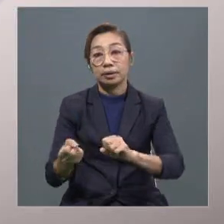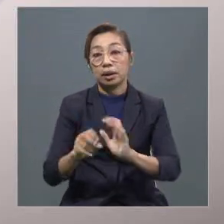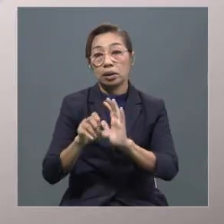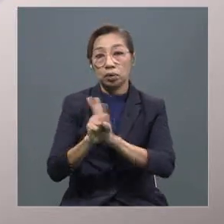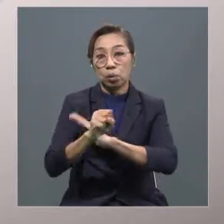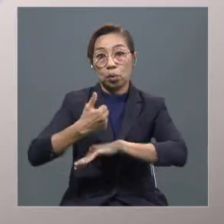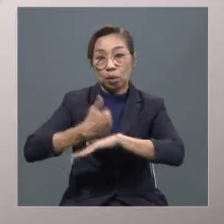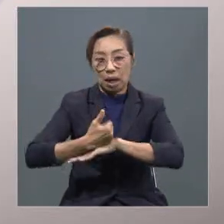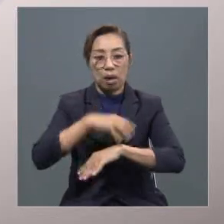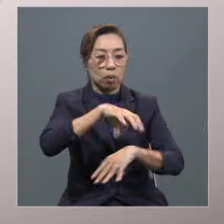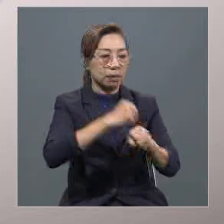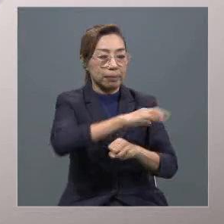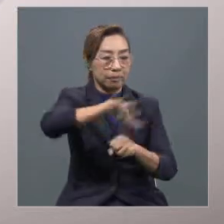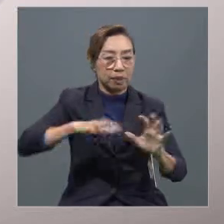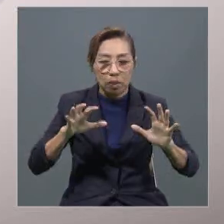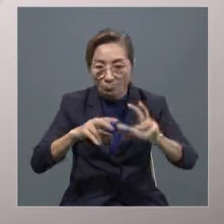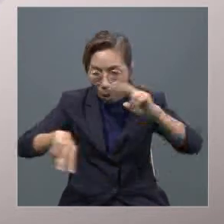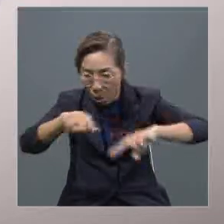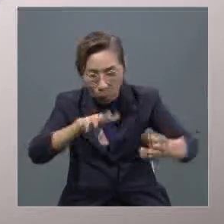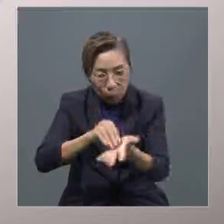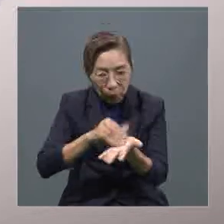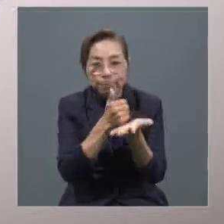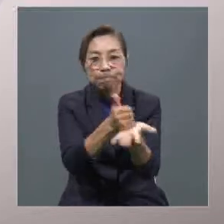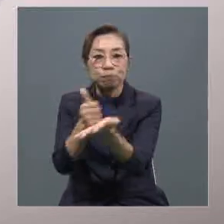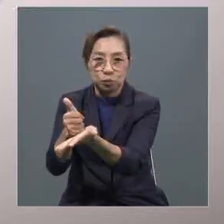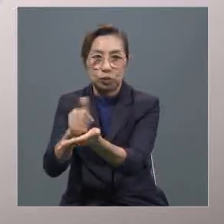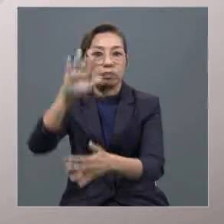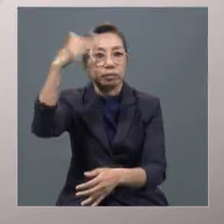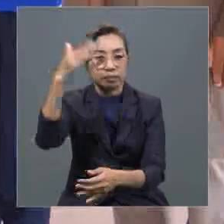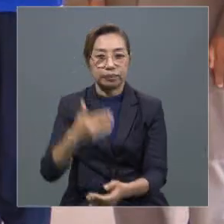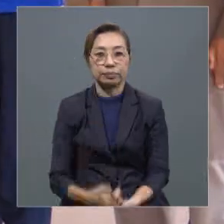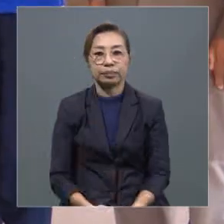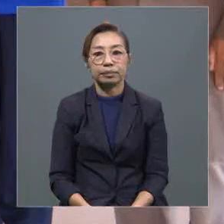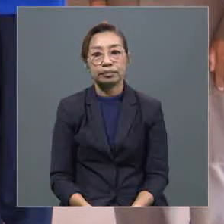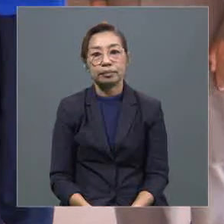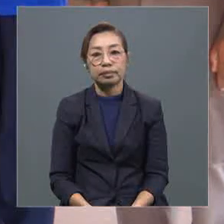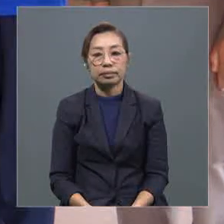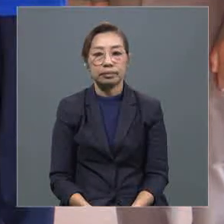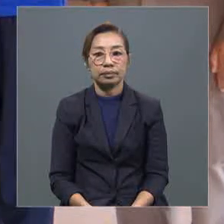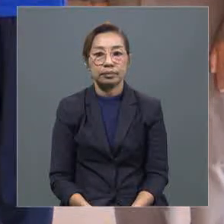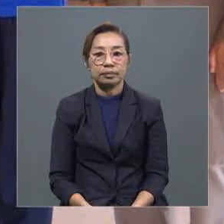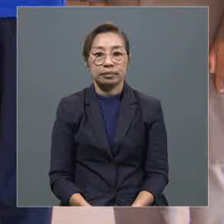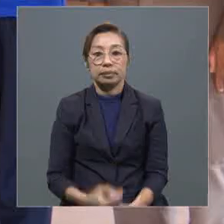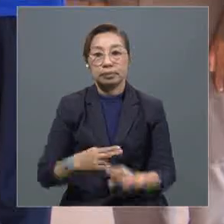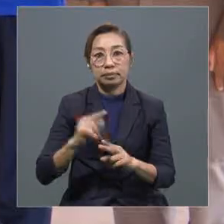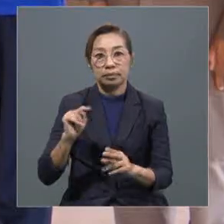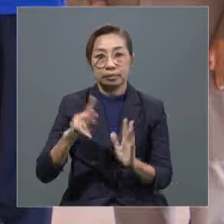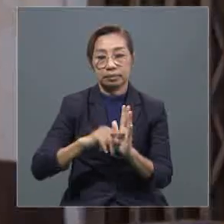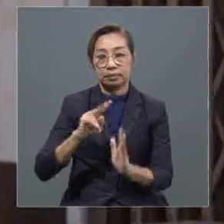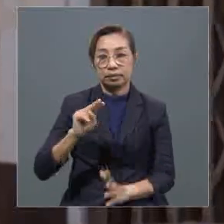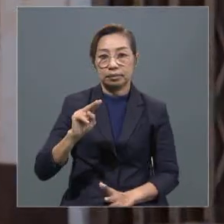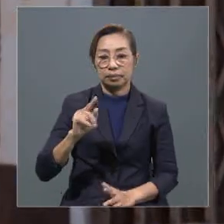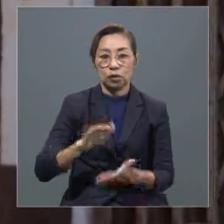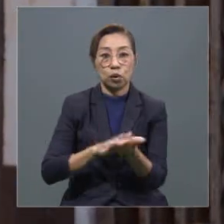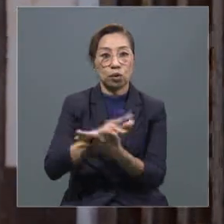หน่วยงานที่เกี่ยวข้องก็ลงพื้นที่เร่งช่วยเหลือบรรเทาความเดือดร้อนในเบื้องต้นค่ะโดยณัฐวัตวิริยา